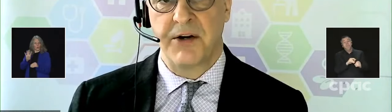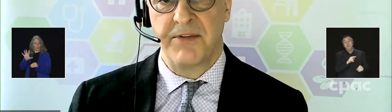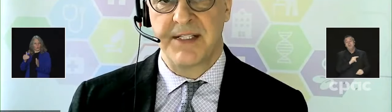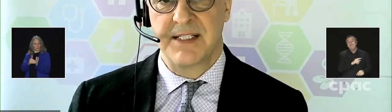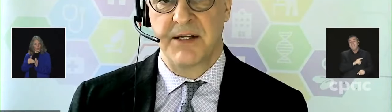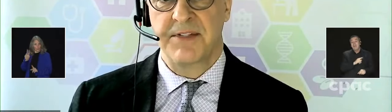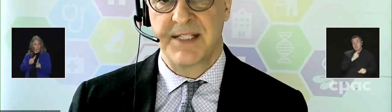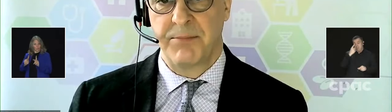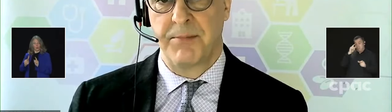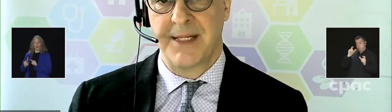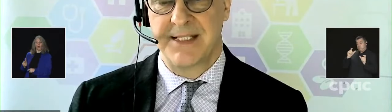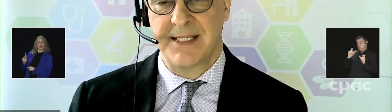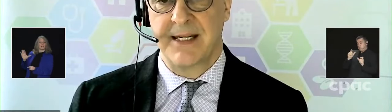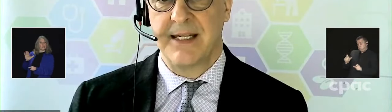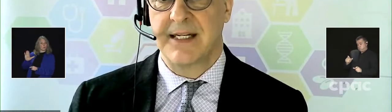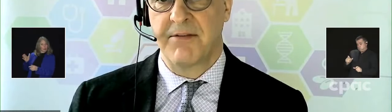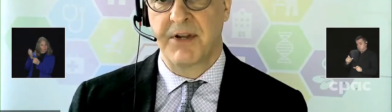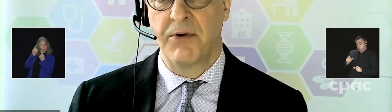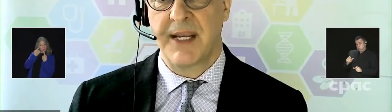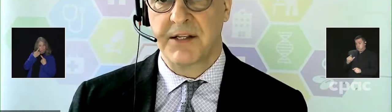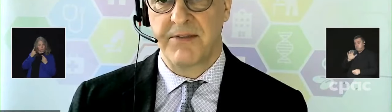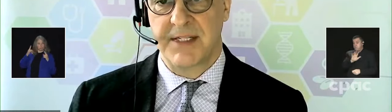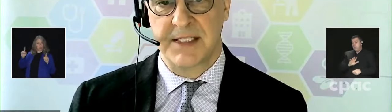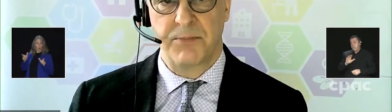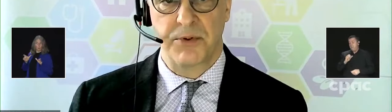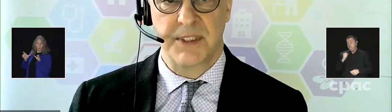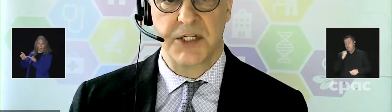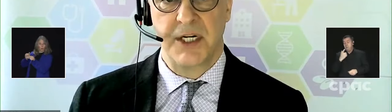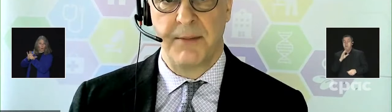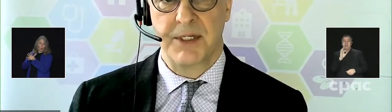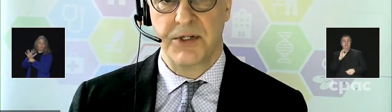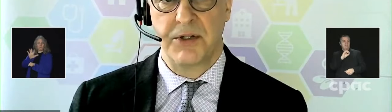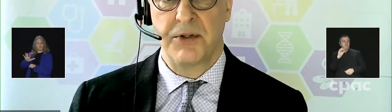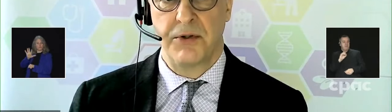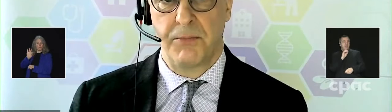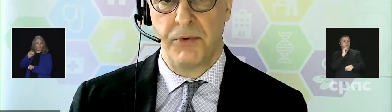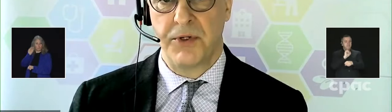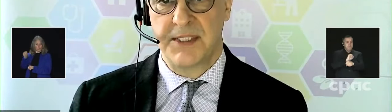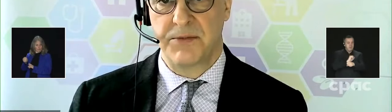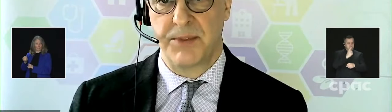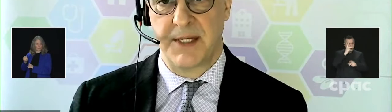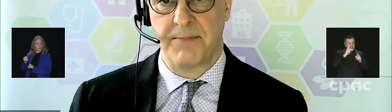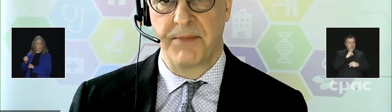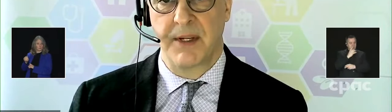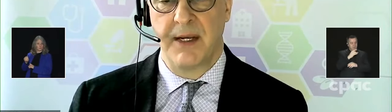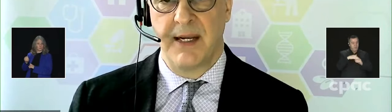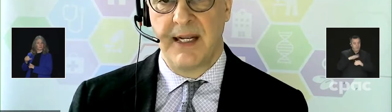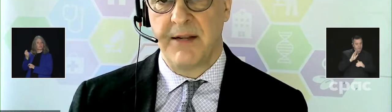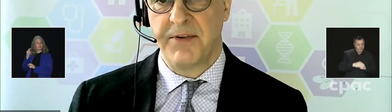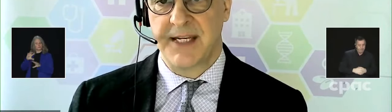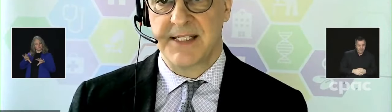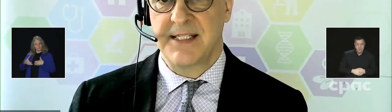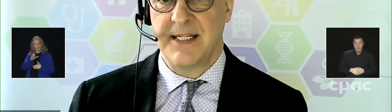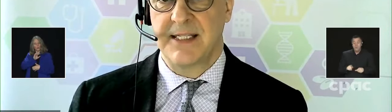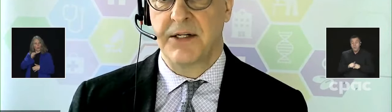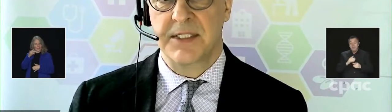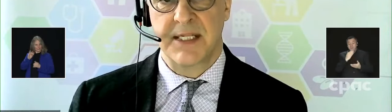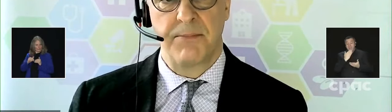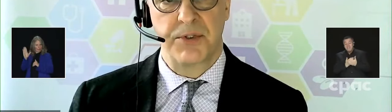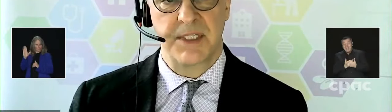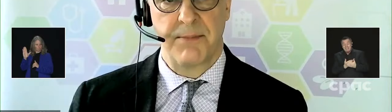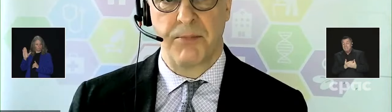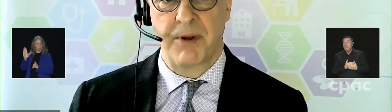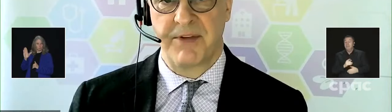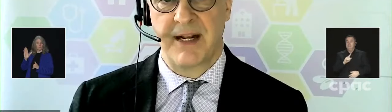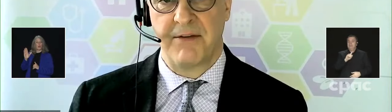contre la COVID-19 symptomatique était d'environ 90 % chez les personnes de plus de 18 ans. Et l'efficacité était de